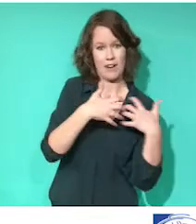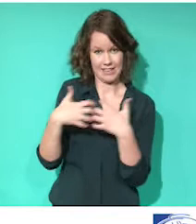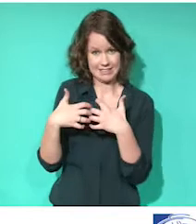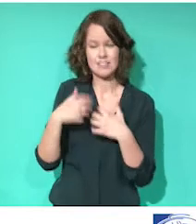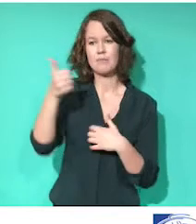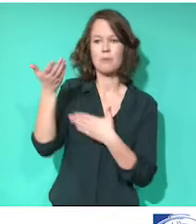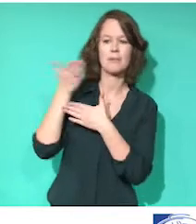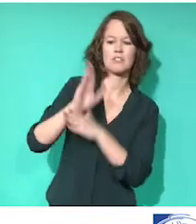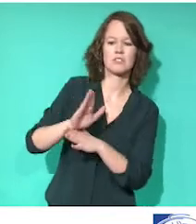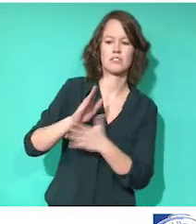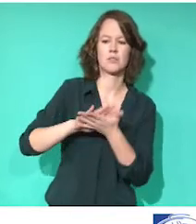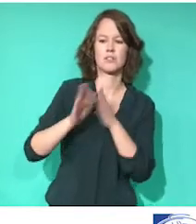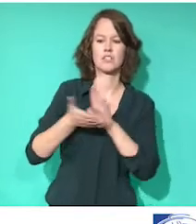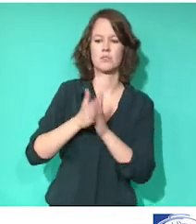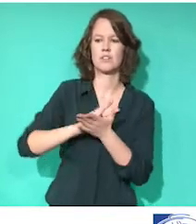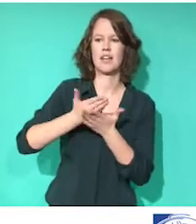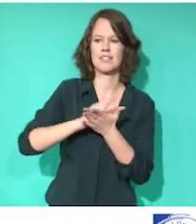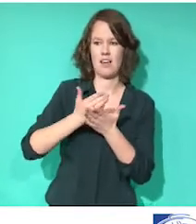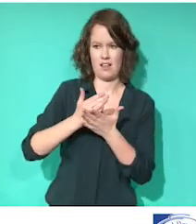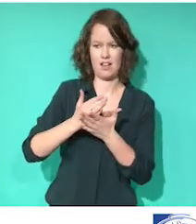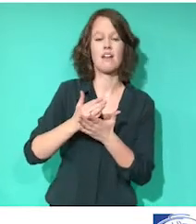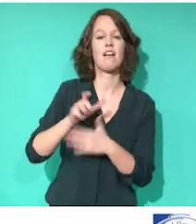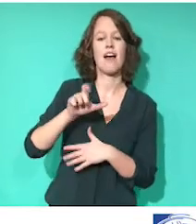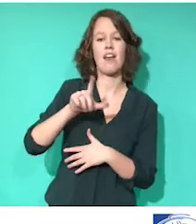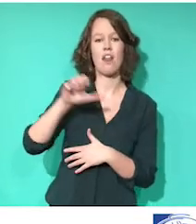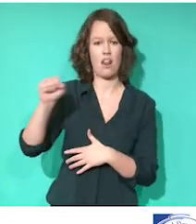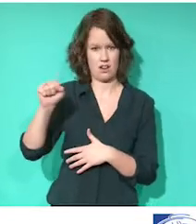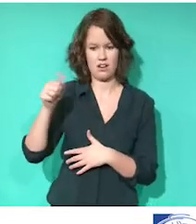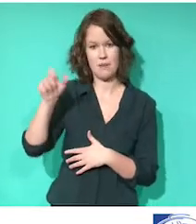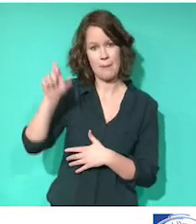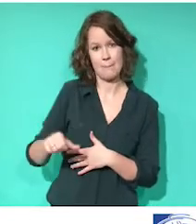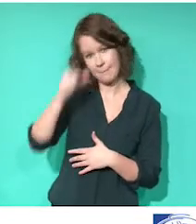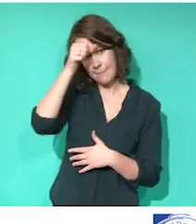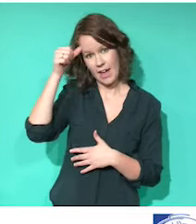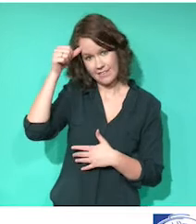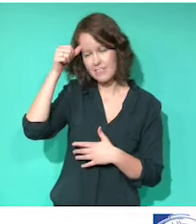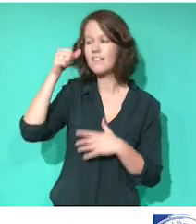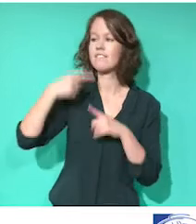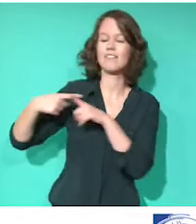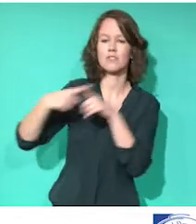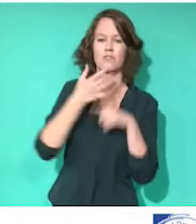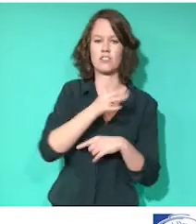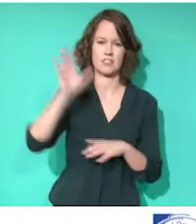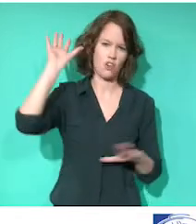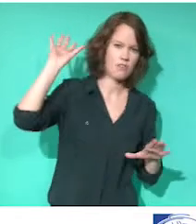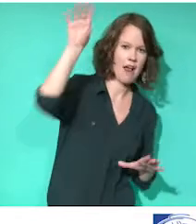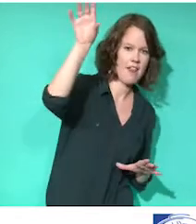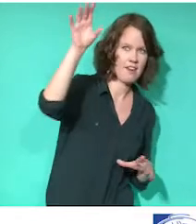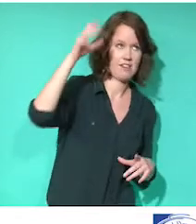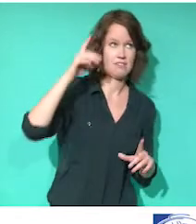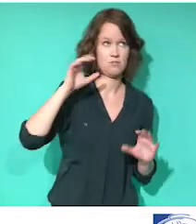représente l'association Interhel, qui est marraine de la Fédération française de handball. Non, parce qu'à chaque fois je me trompe,